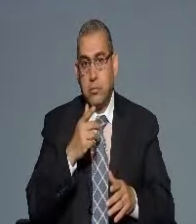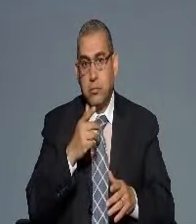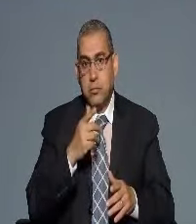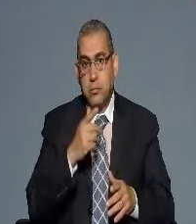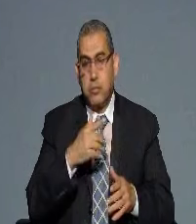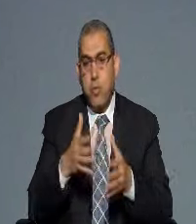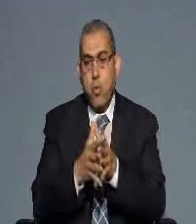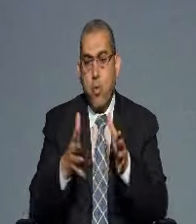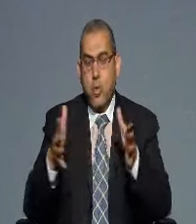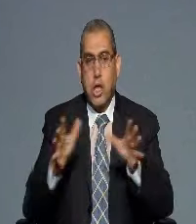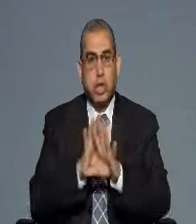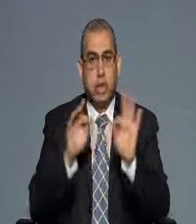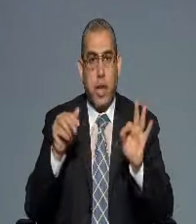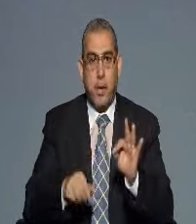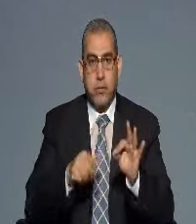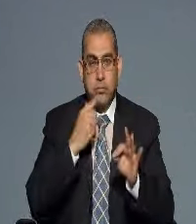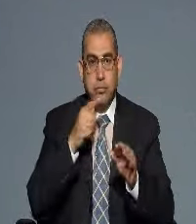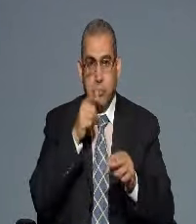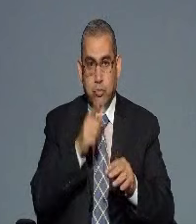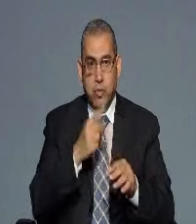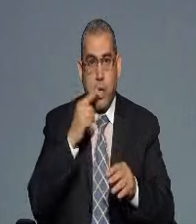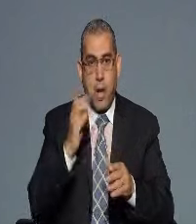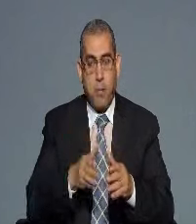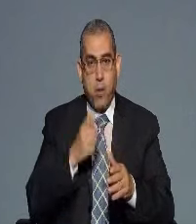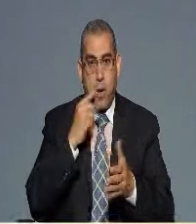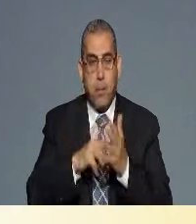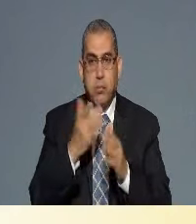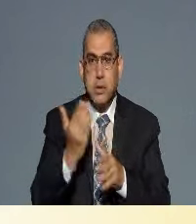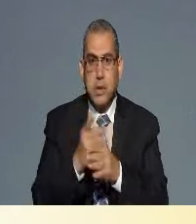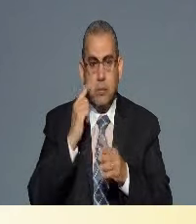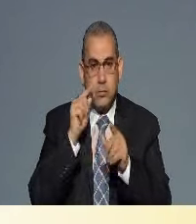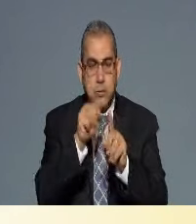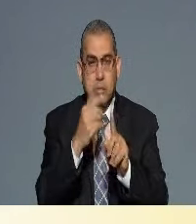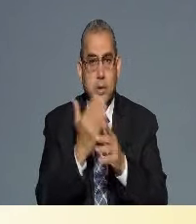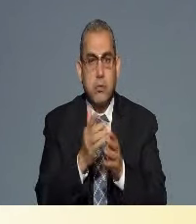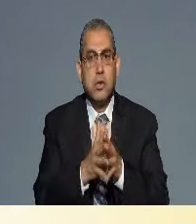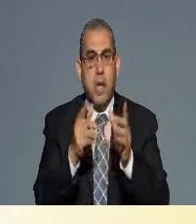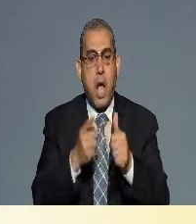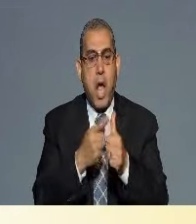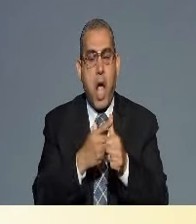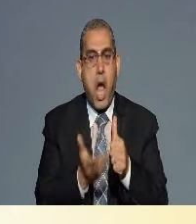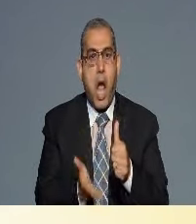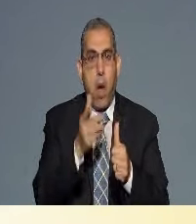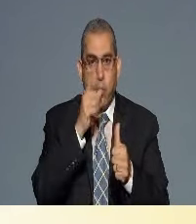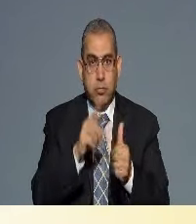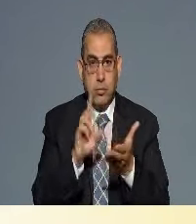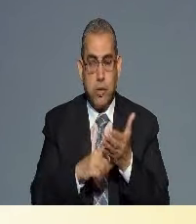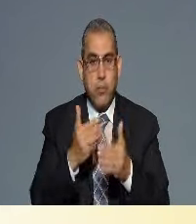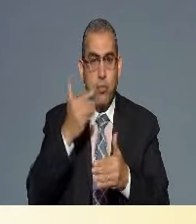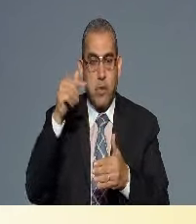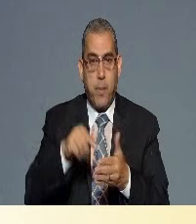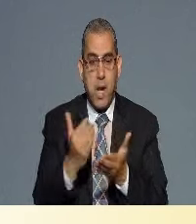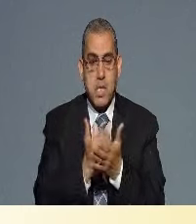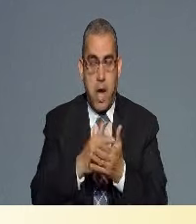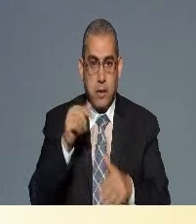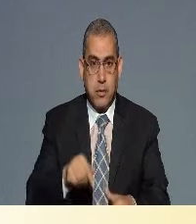التوسع الشامل، وبنتكلم لسيادتك أوليتم هذا القطاع أولوية كبيرة في النطاق الاقتصادي. احنا